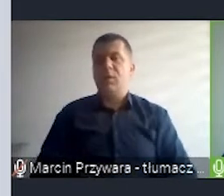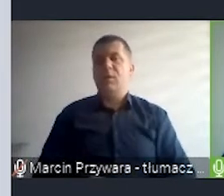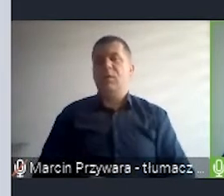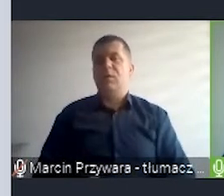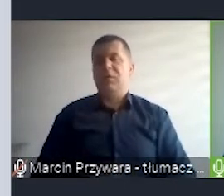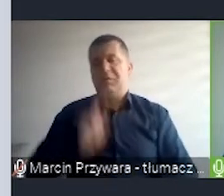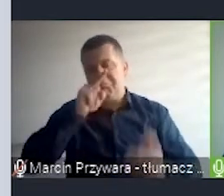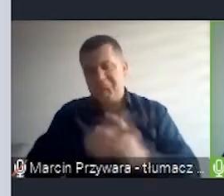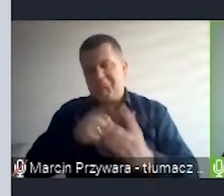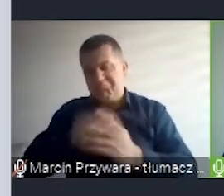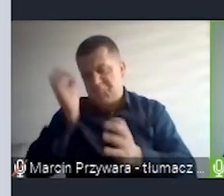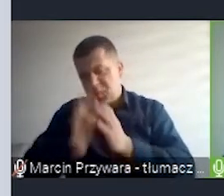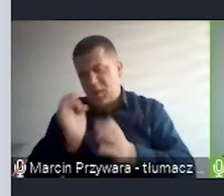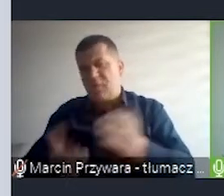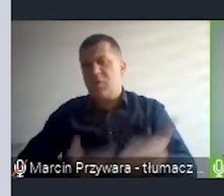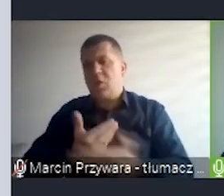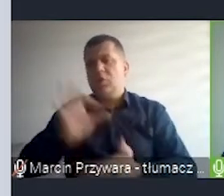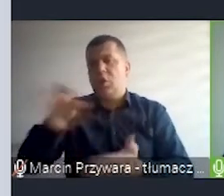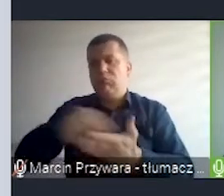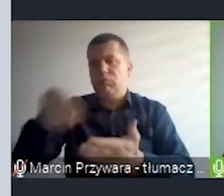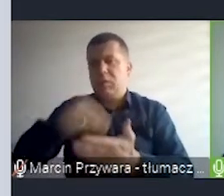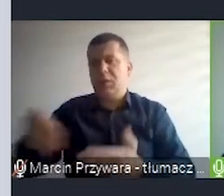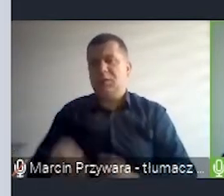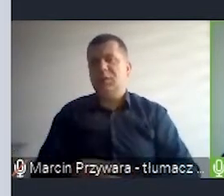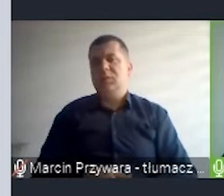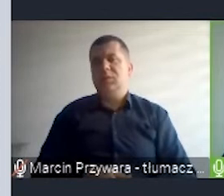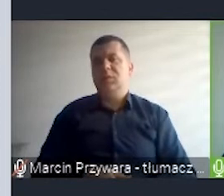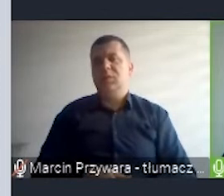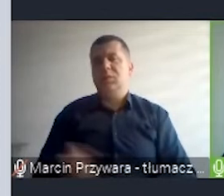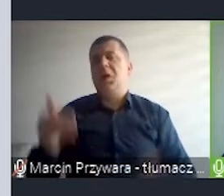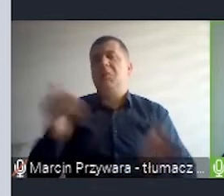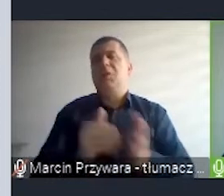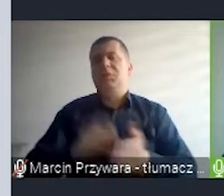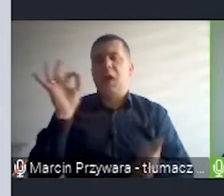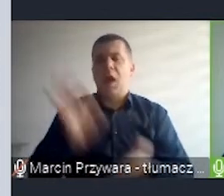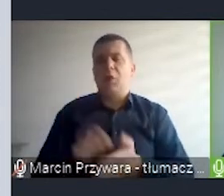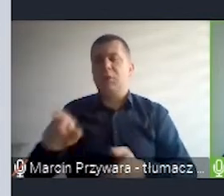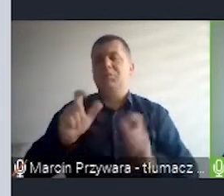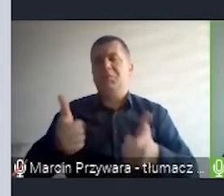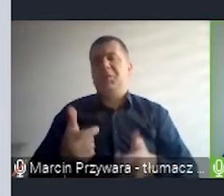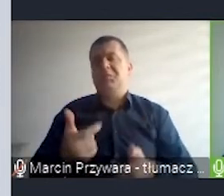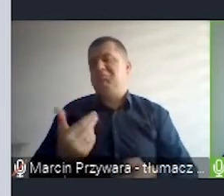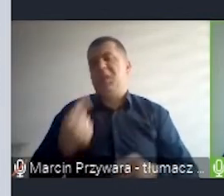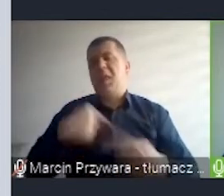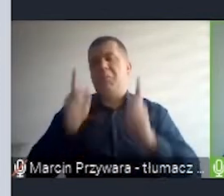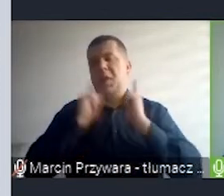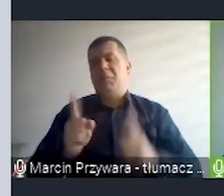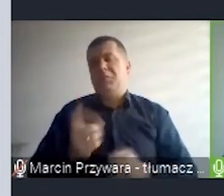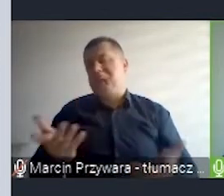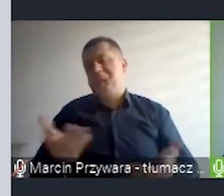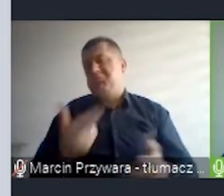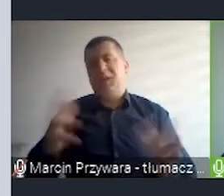dosyć wnikliwie weryfikowane wnioski o płatność, więc takiej potrzeby akurat w tym wypadku nie było, nieprawidłowości nikt nie